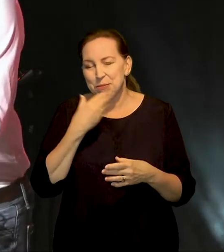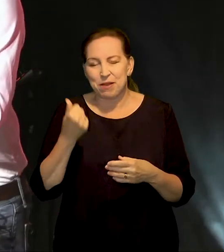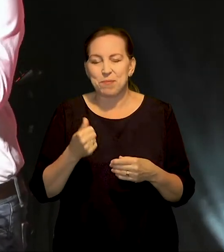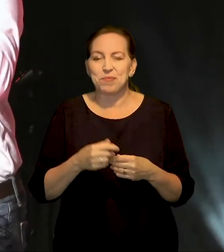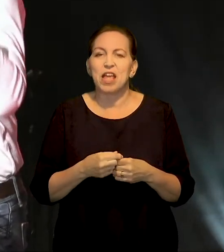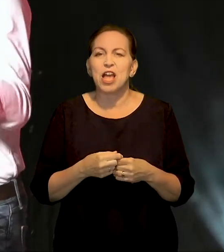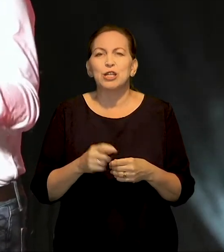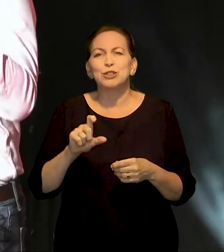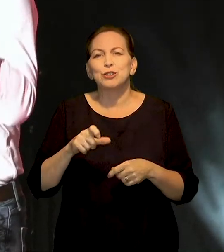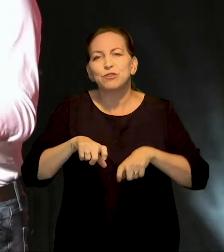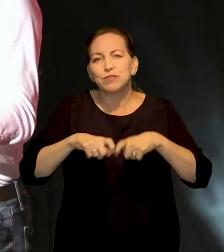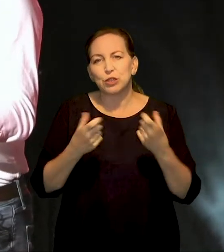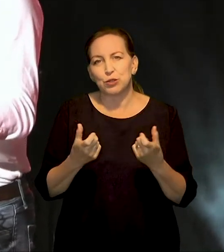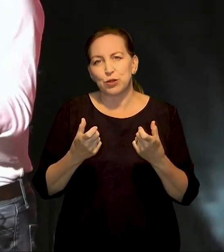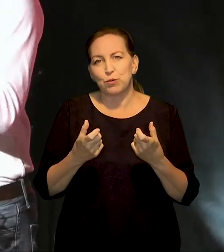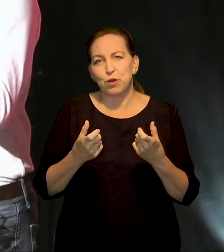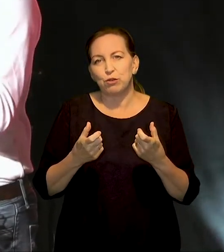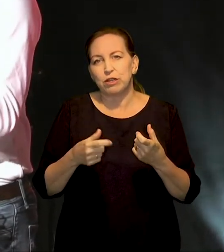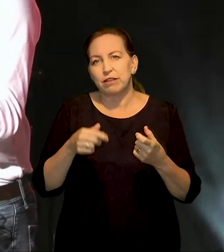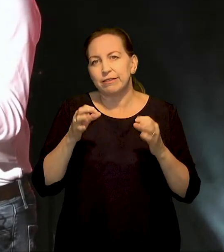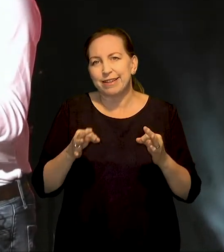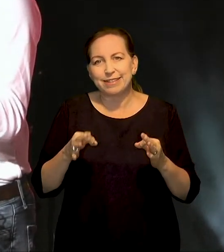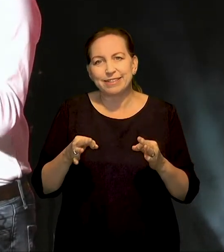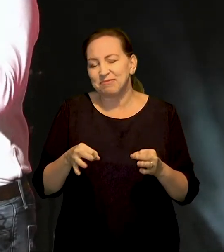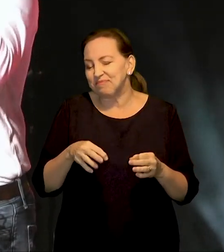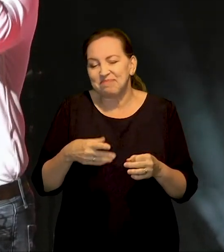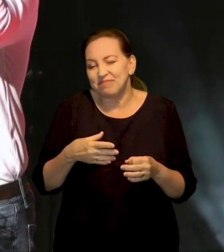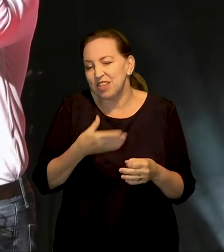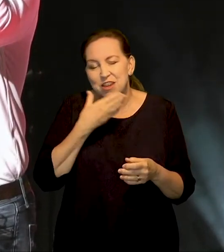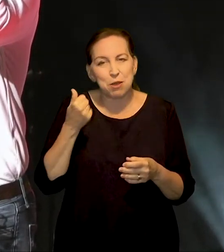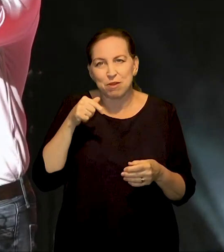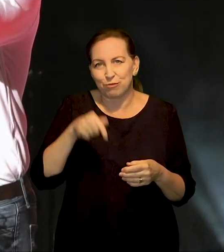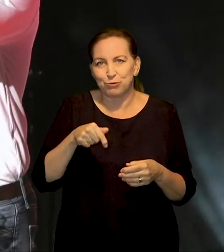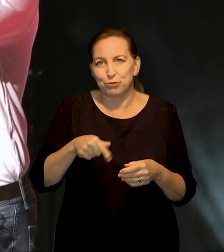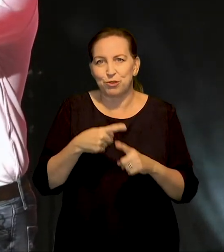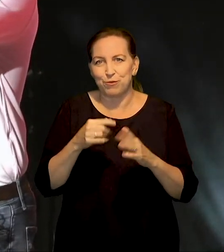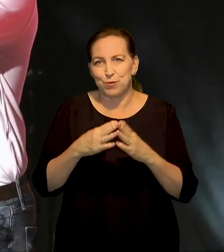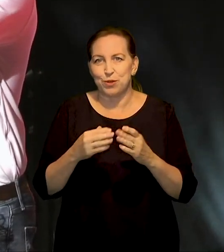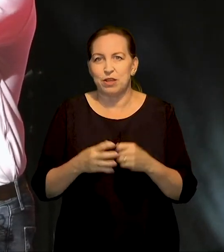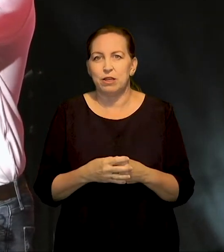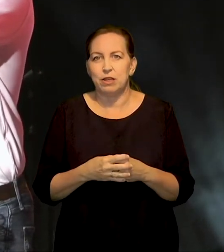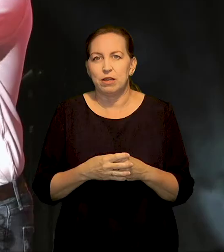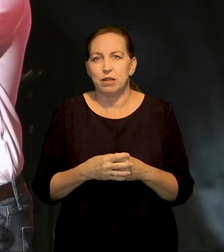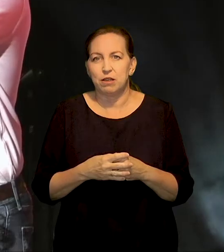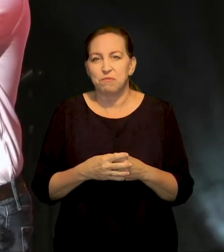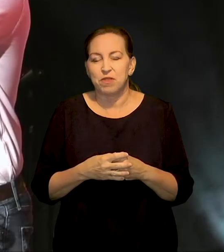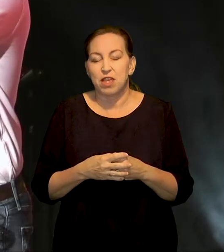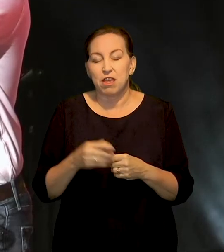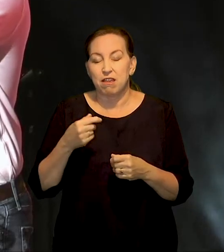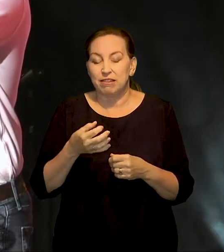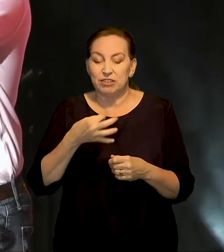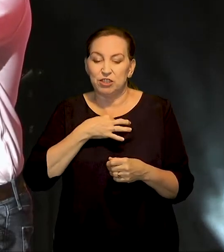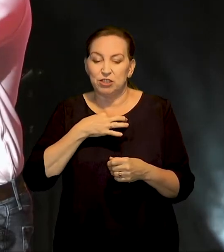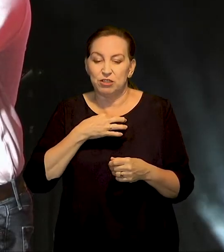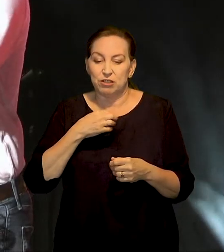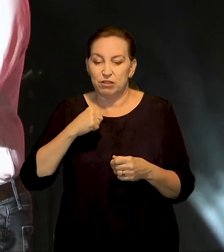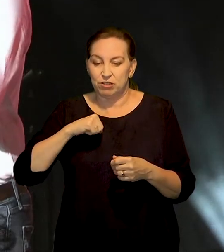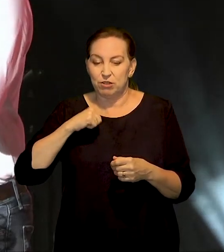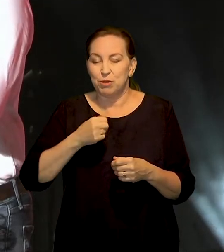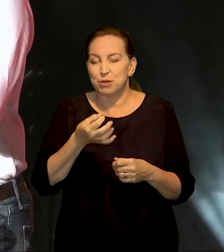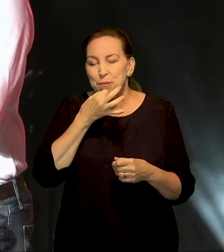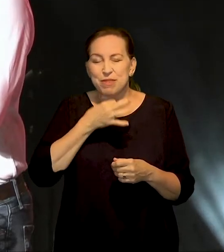rozumiemy tego, co jest w jego sercu. Ta pierwsza miłość może zostać, może zniknąć. Trochę jak w